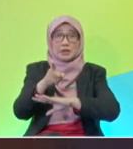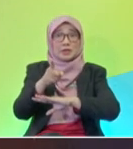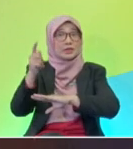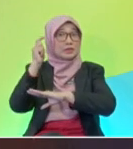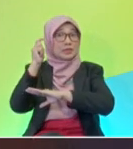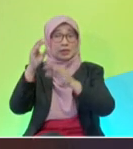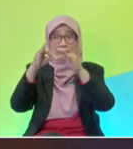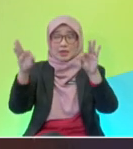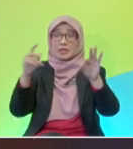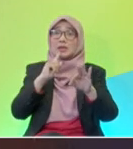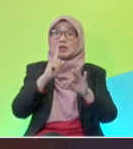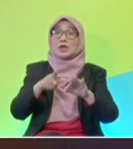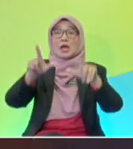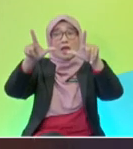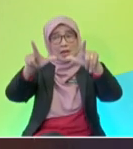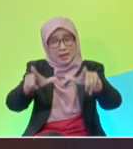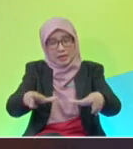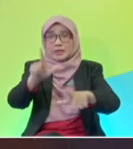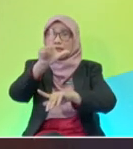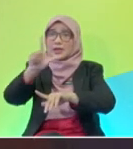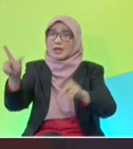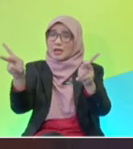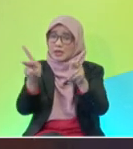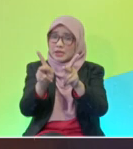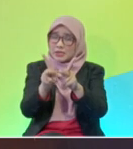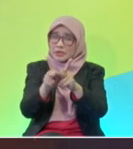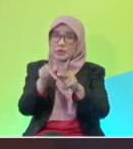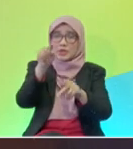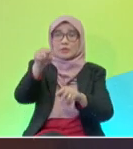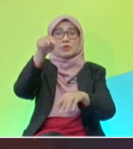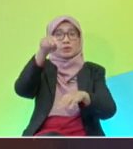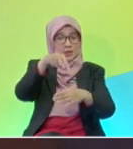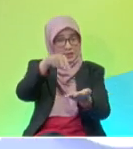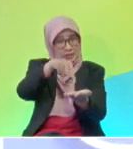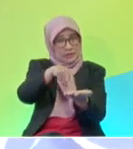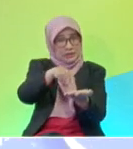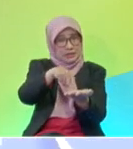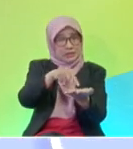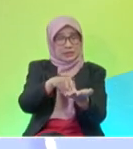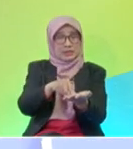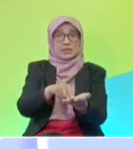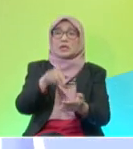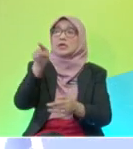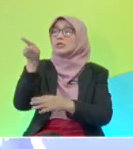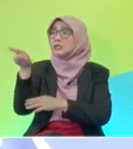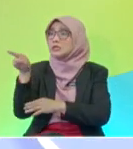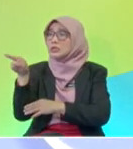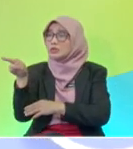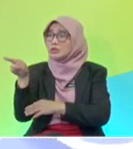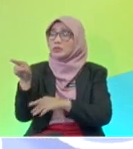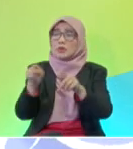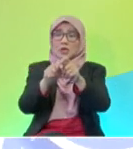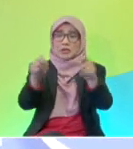suruhannya tadi ialah letaklah kasut kamu di sini di situ Tempat laluan orang